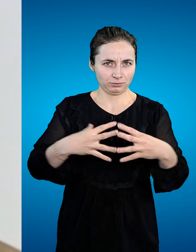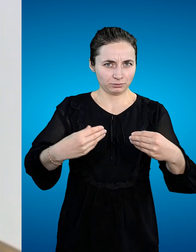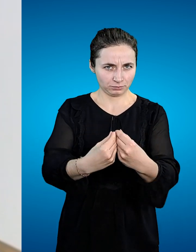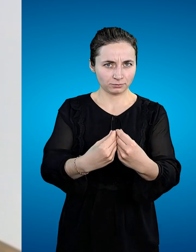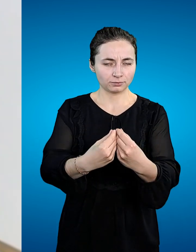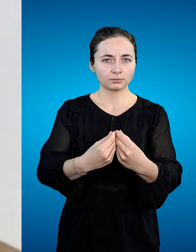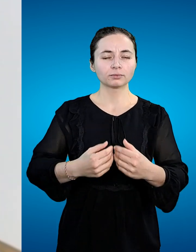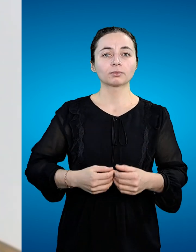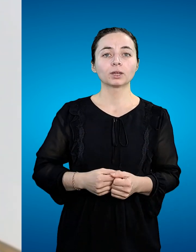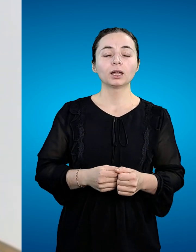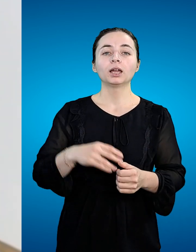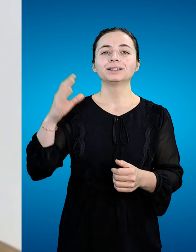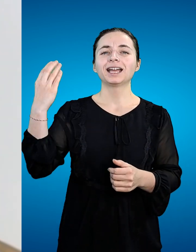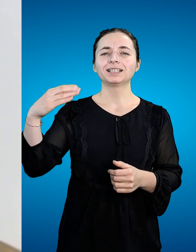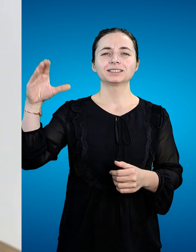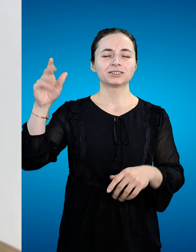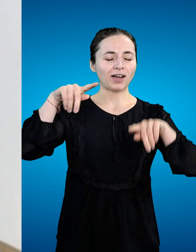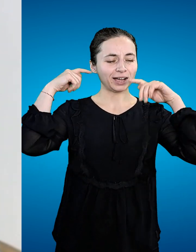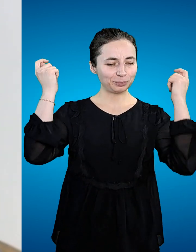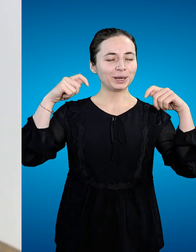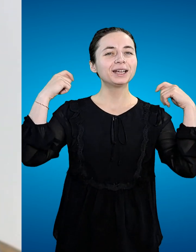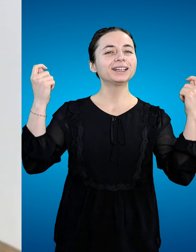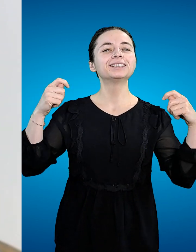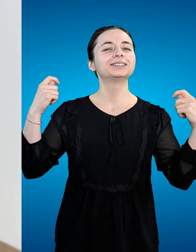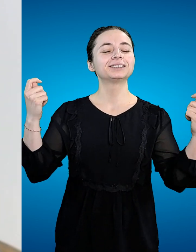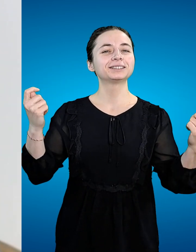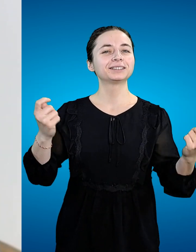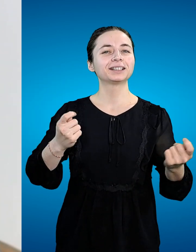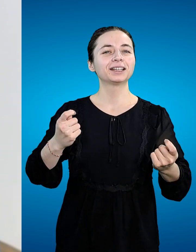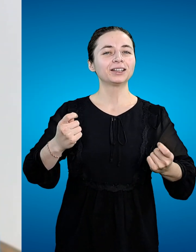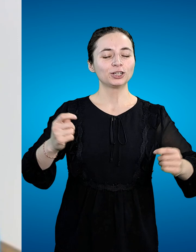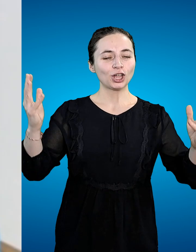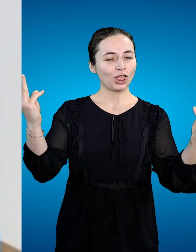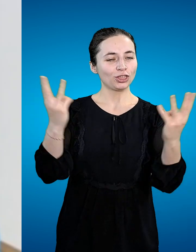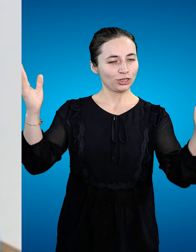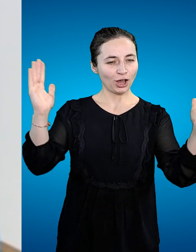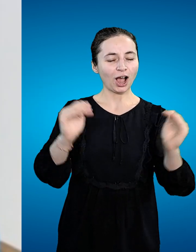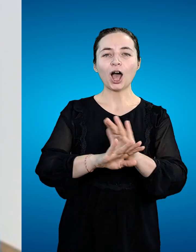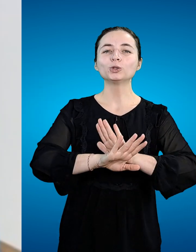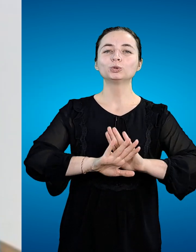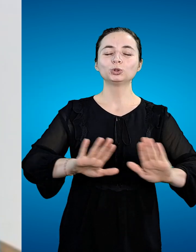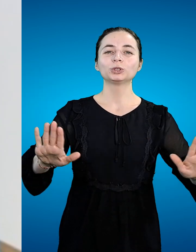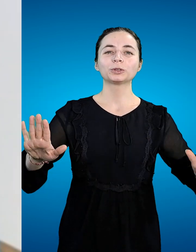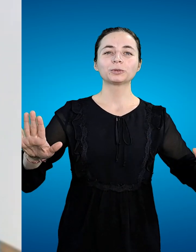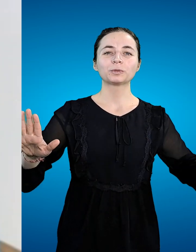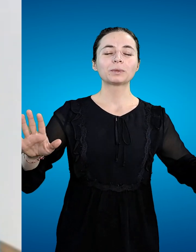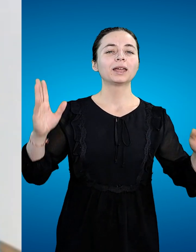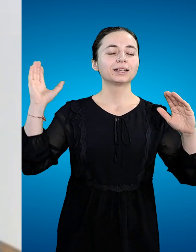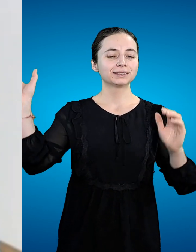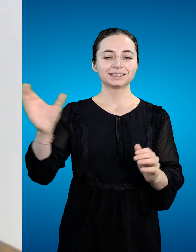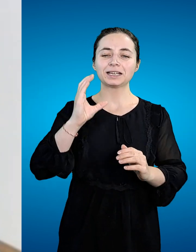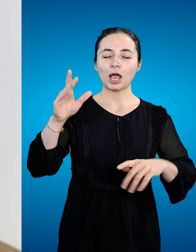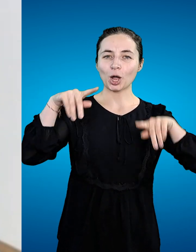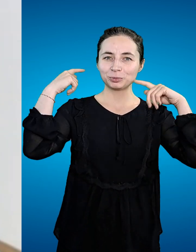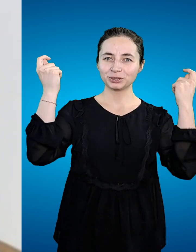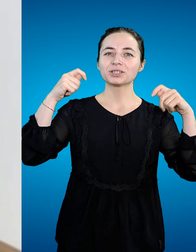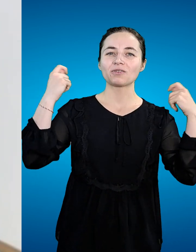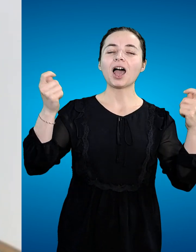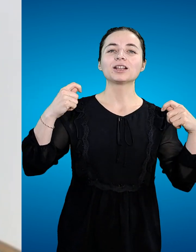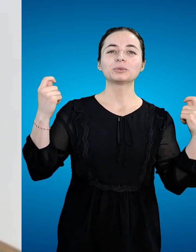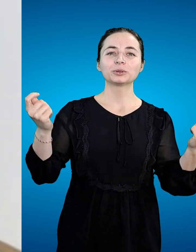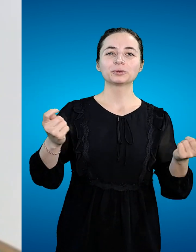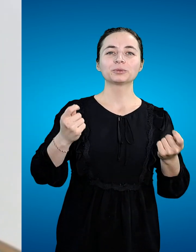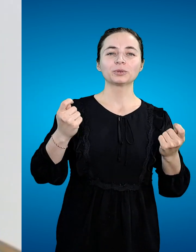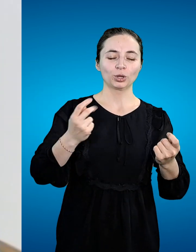живут 25 лет. Серебряные свадьбы, не гаснущий костер,